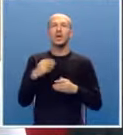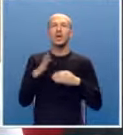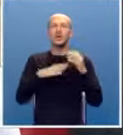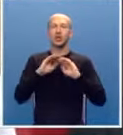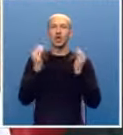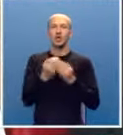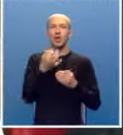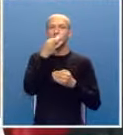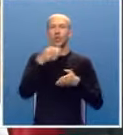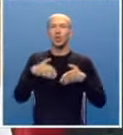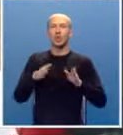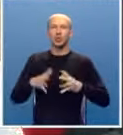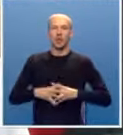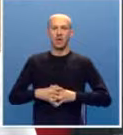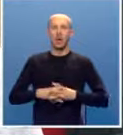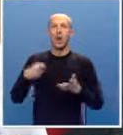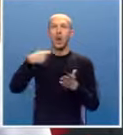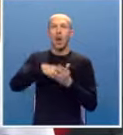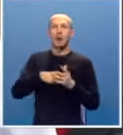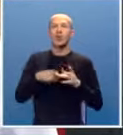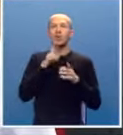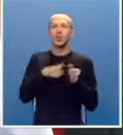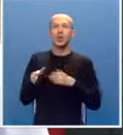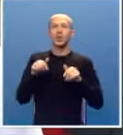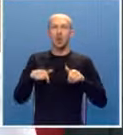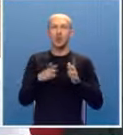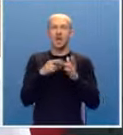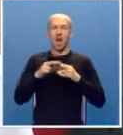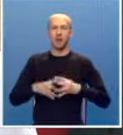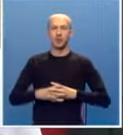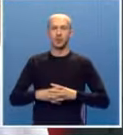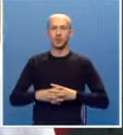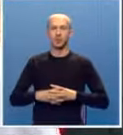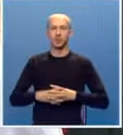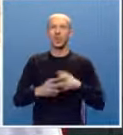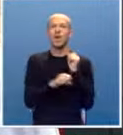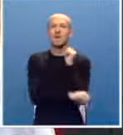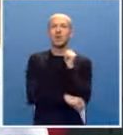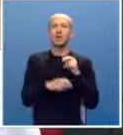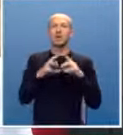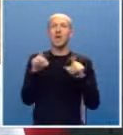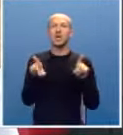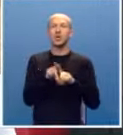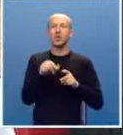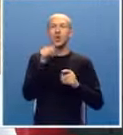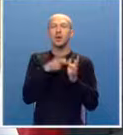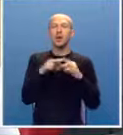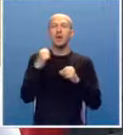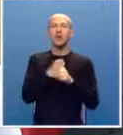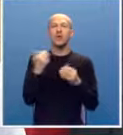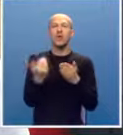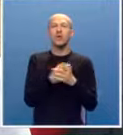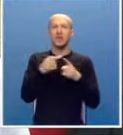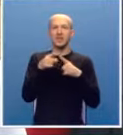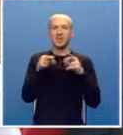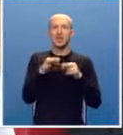objekte, bolju putnu infrastrukturu, ulaganje koje se odnosilo ovdje i na fakultet, ali isto tako na pravljenje novih kapaciteta